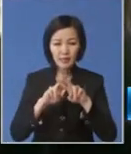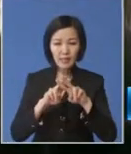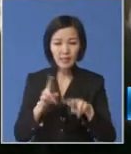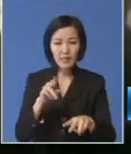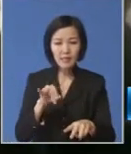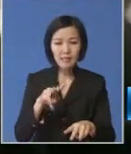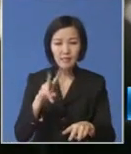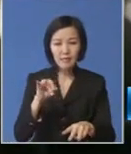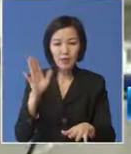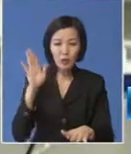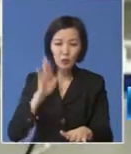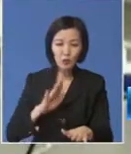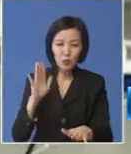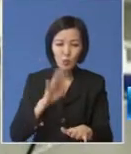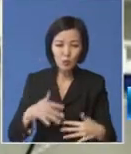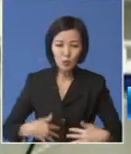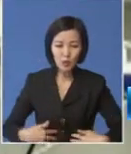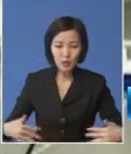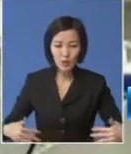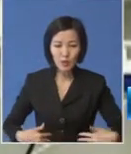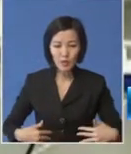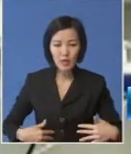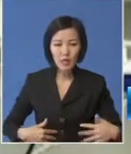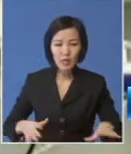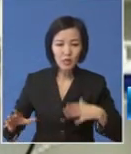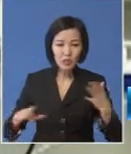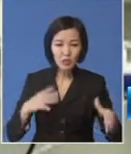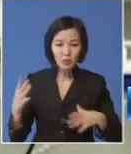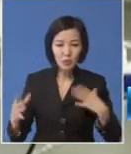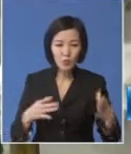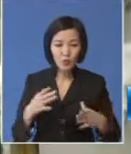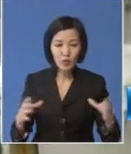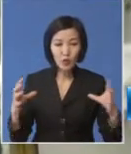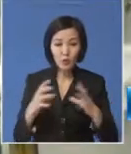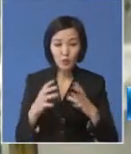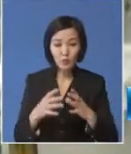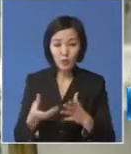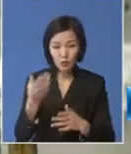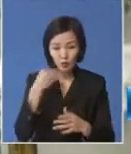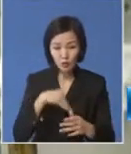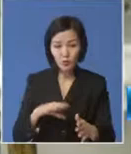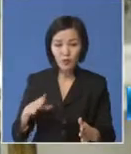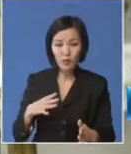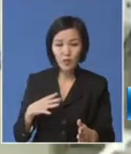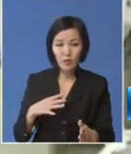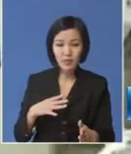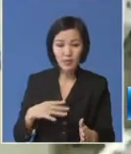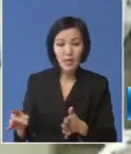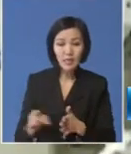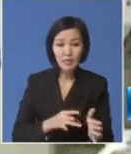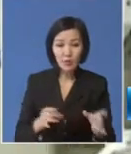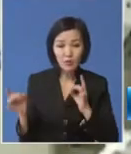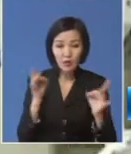дельфинарилардың бірінде су жануары жаттығу барысында доп қалдығын жұтып қойған. Сонан ойын сауық мекемесінің қызметкерлері дереу дабыл